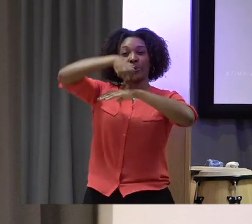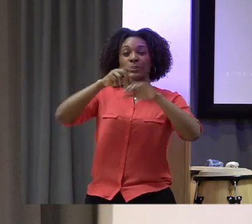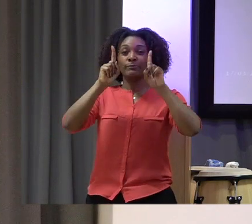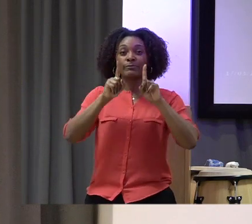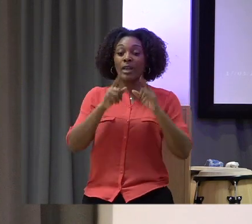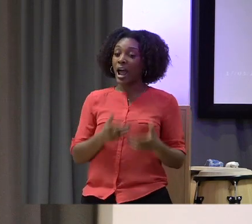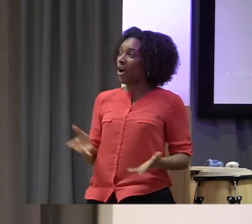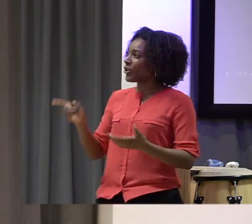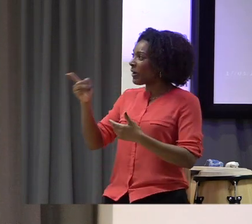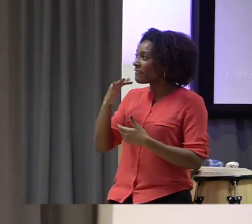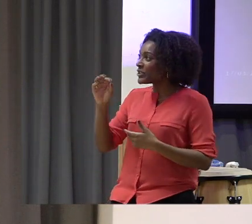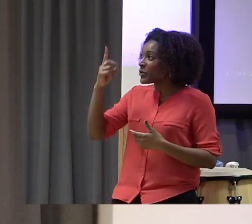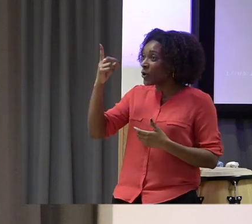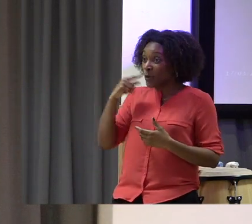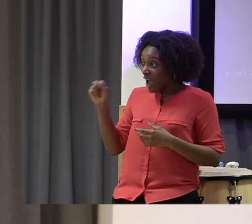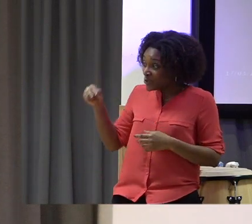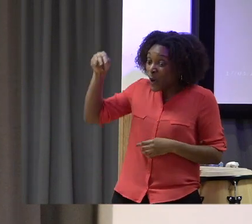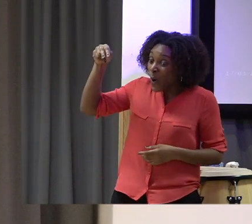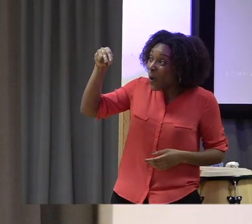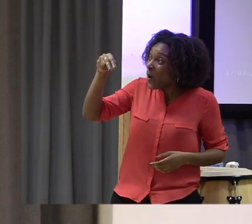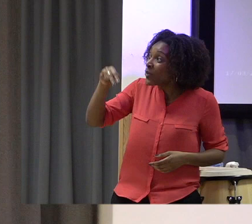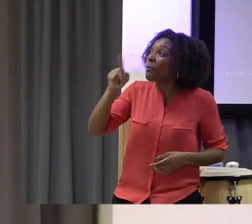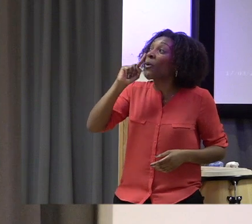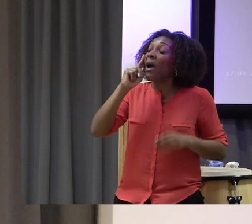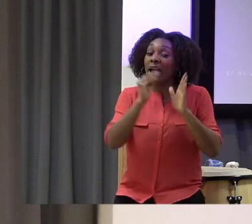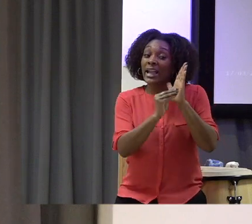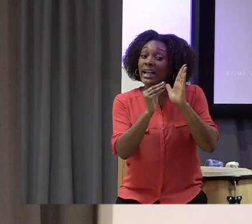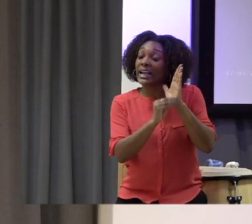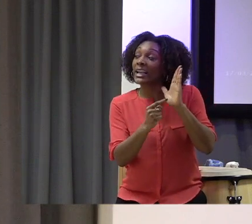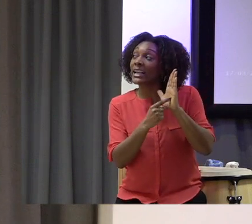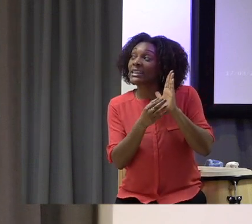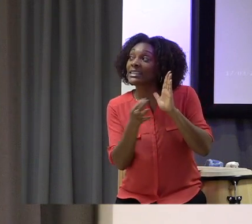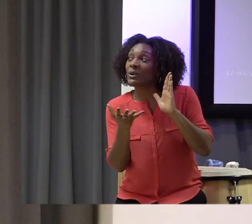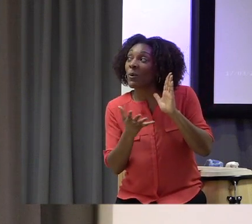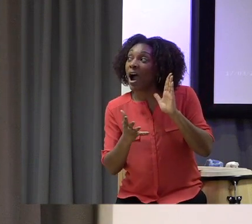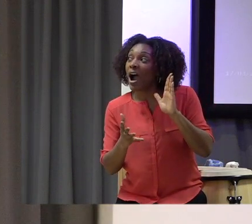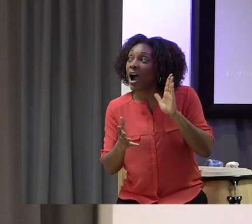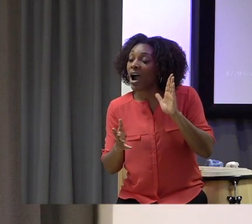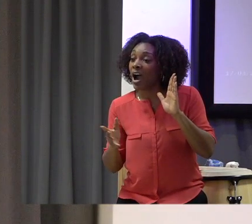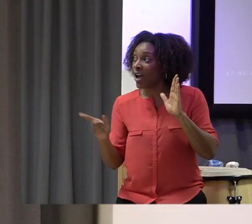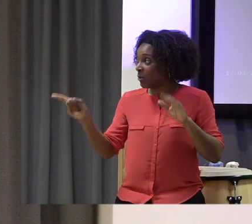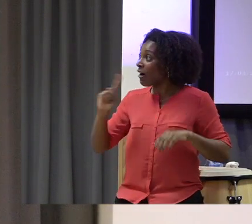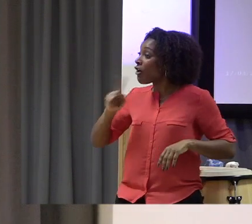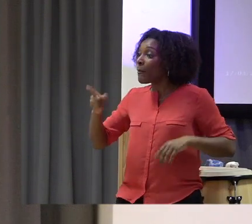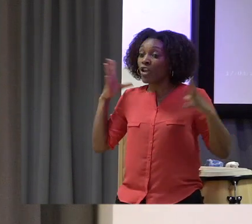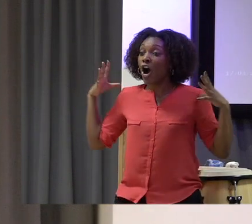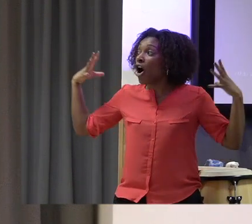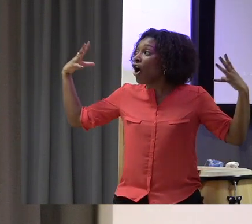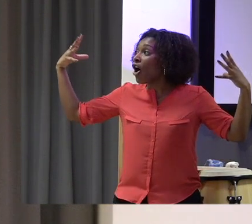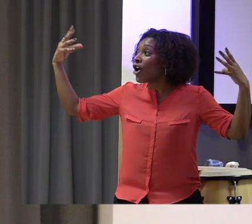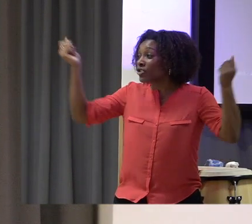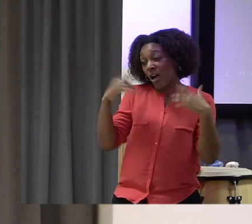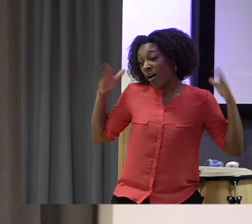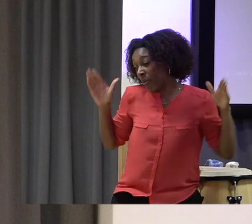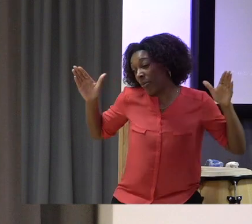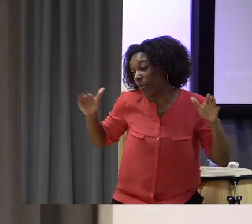Dieu, jette-toi en bas, car il est écrit, il donnera des ordres à ses anges à ton